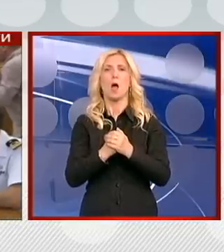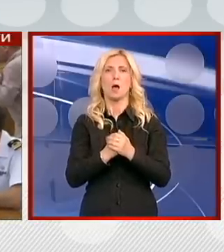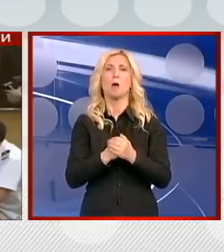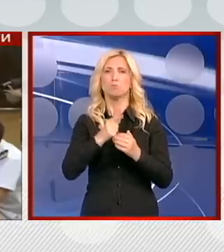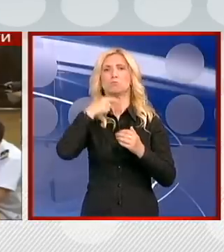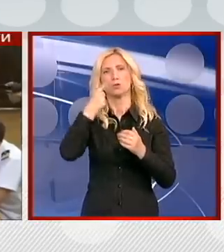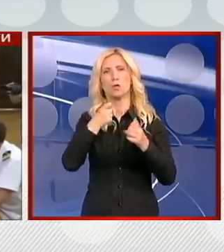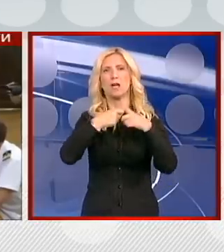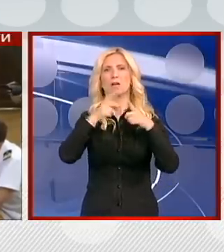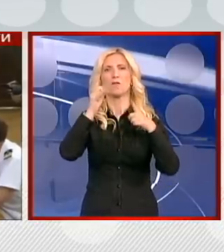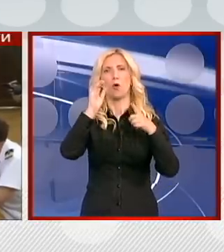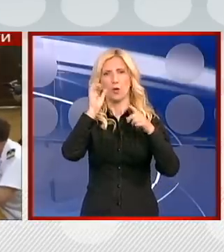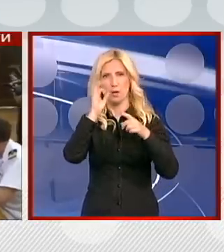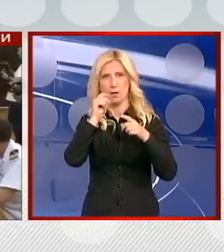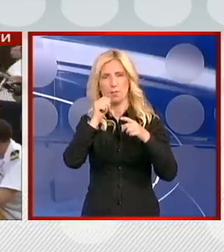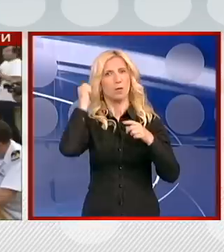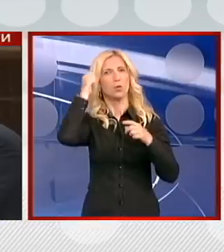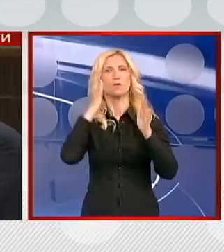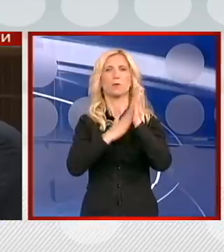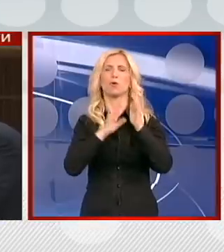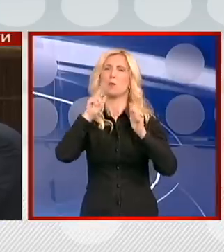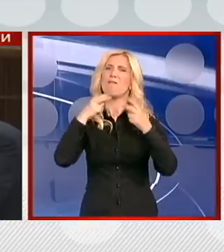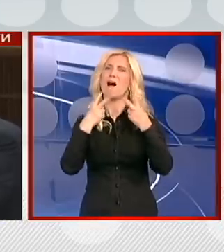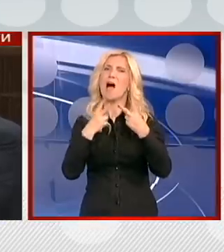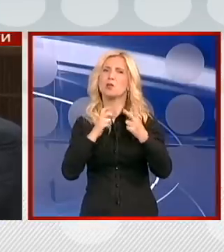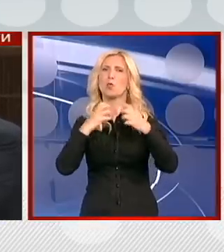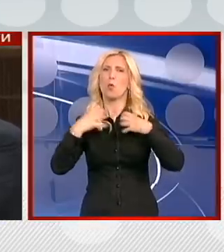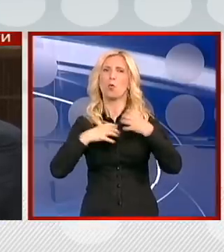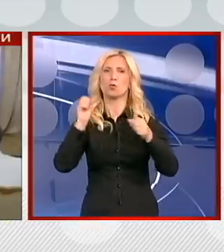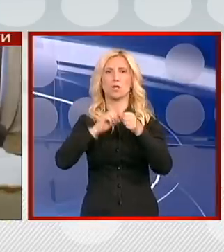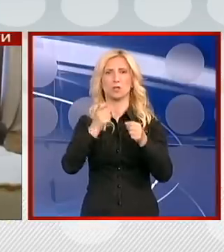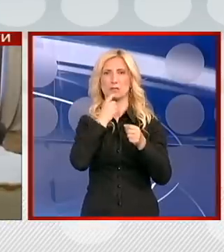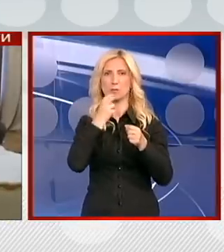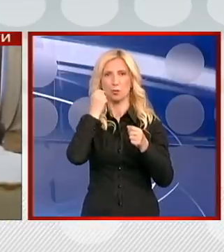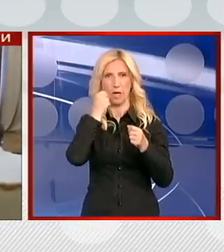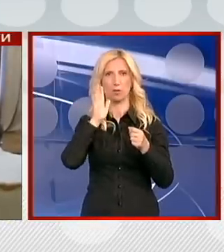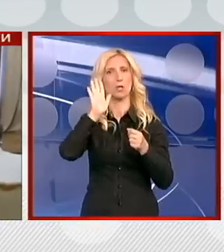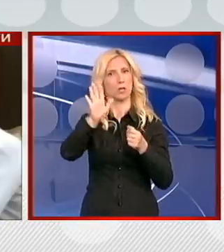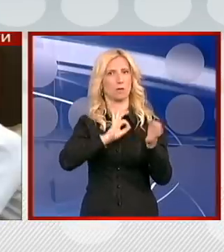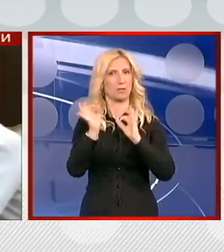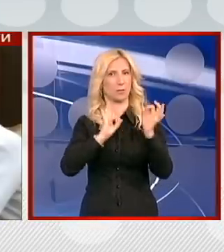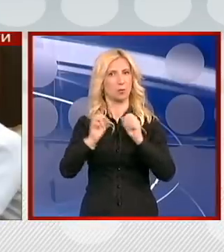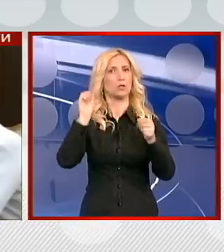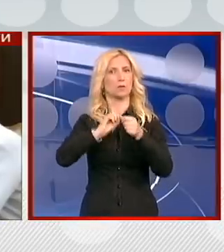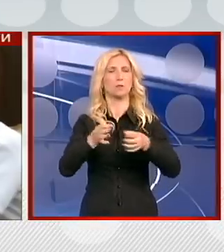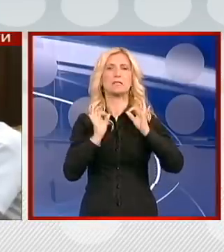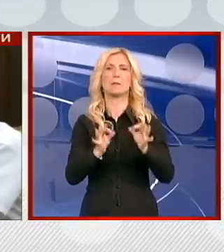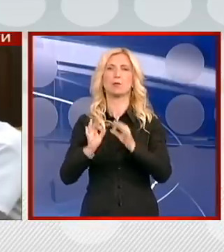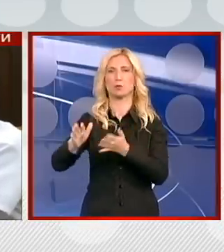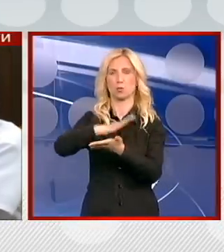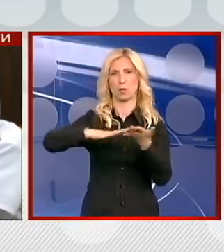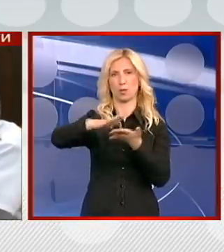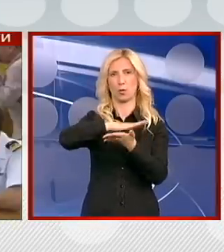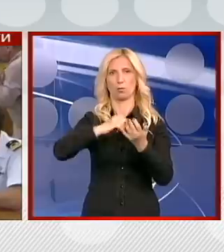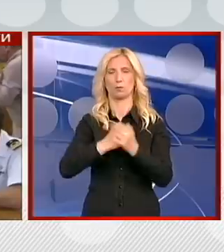Skaparotijem. Istaknuto je da KFOR na Kosovu i Metohiji ima ključnu ulogu u zaštiti srpskog naroda i njihove bezbednosti i očuvanju stabilnosti u